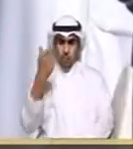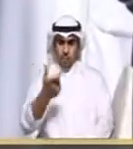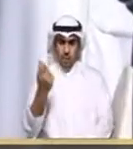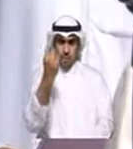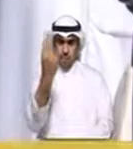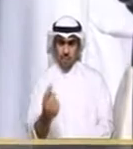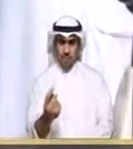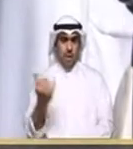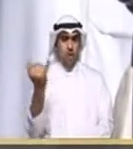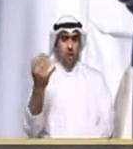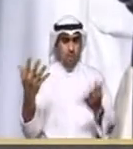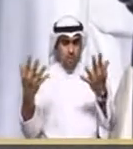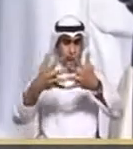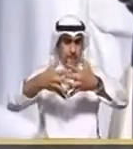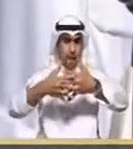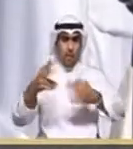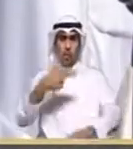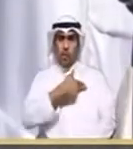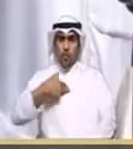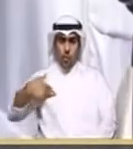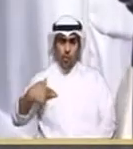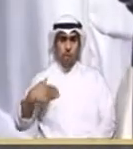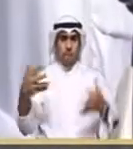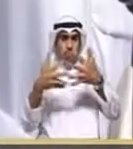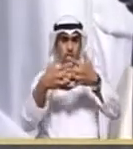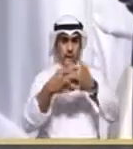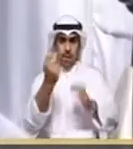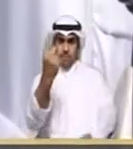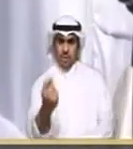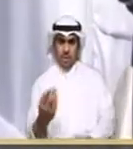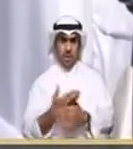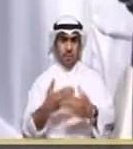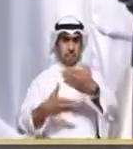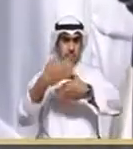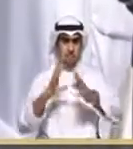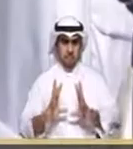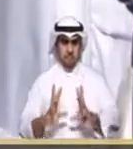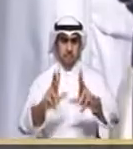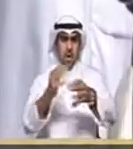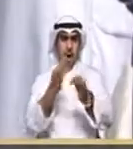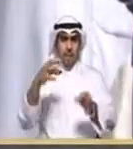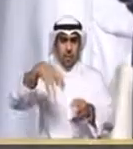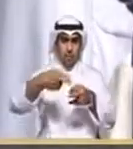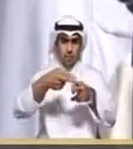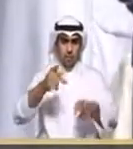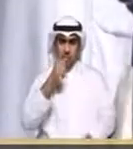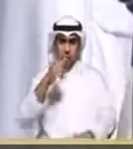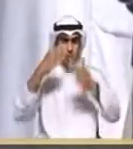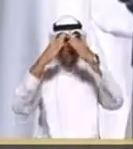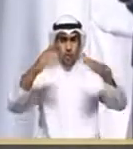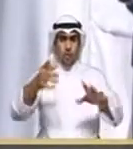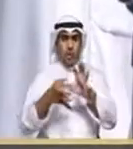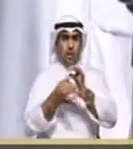القطاعين الحكومي والمجتمع المدني في بناء الوطن. ويطيب لي أن أشكر جمعية العلاقات العامة الكويتية